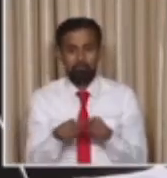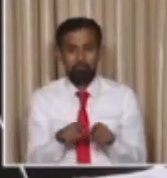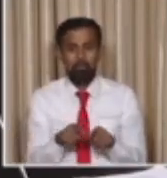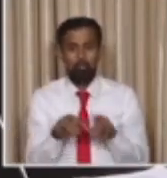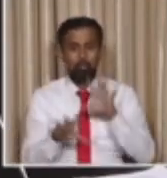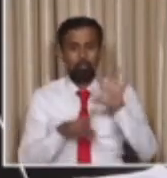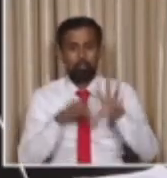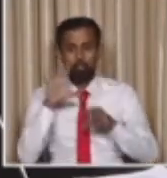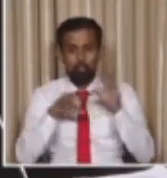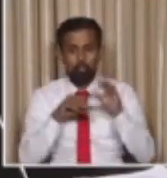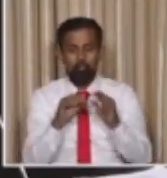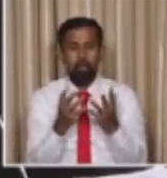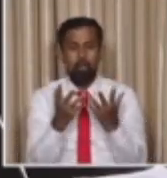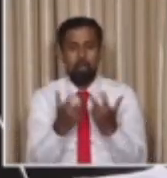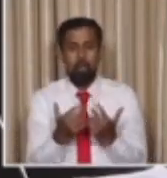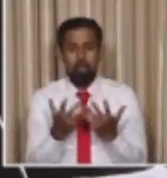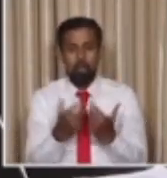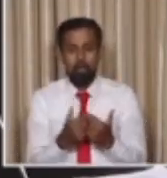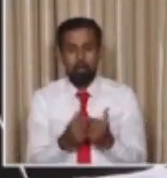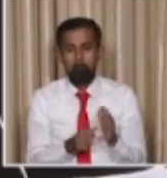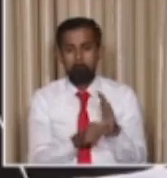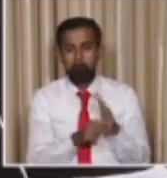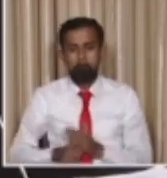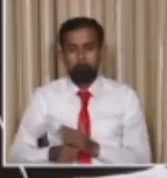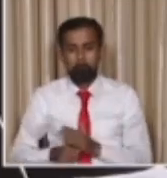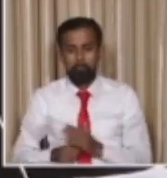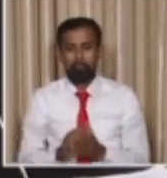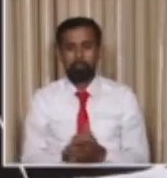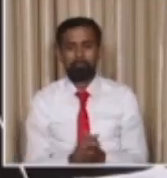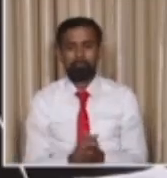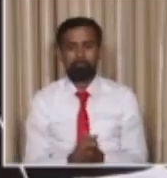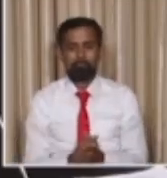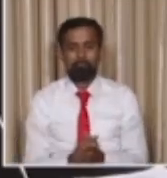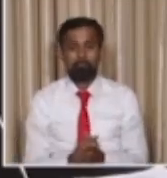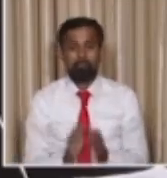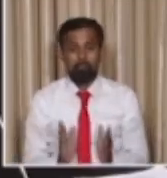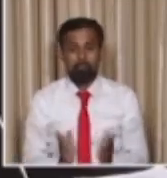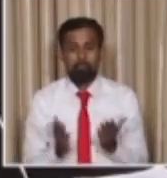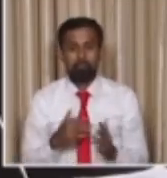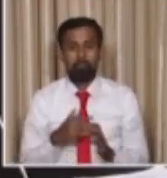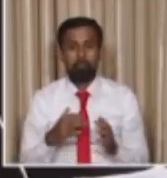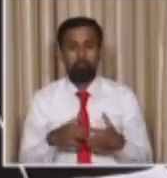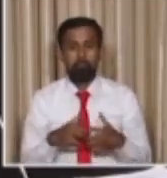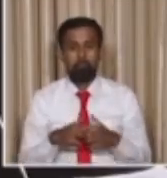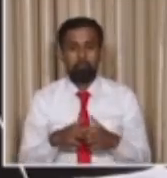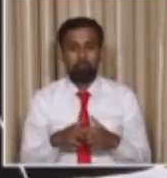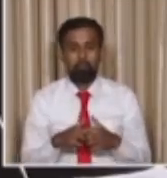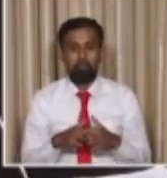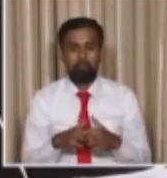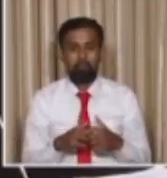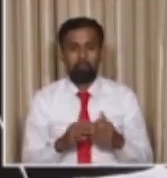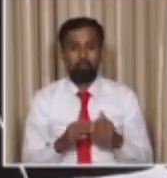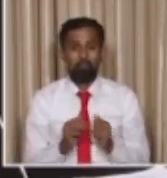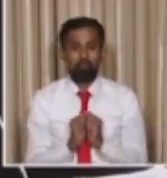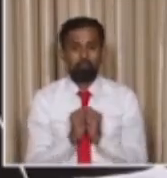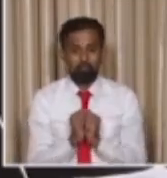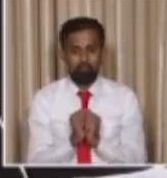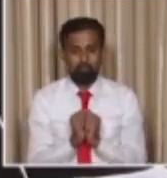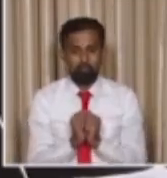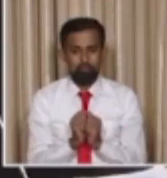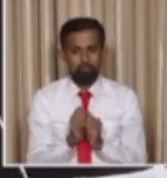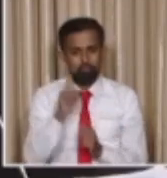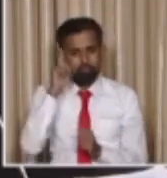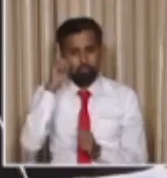දත්ත සංඛ්‍යාලේකන යටපත් කළා. ඉතින් එතනින් ආරම්භිච්ච මේ අර්බුදය එක පැත්තකින් වෘත්තීය භාවය නොතකා